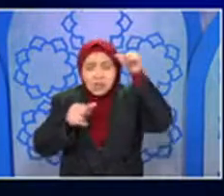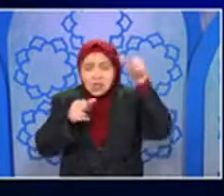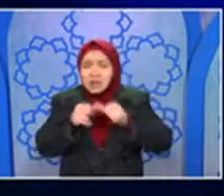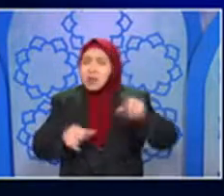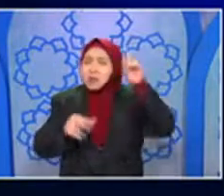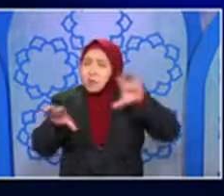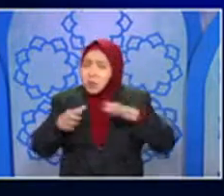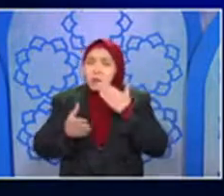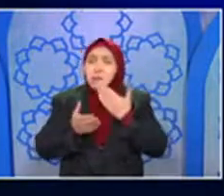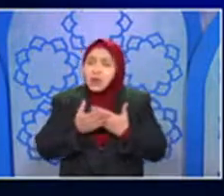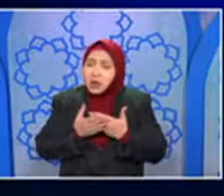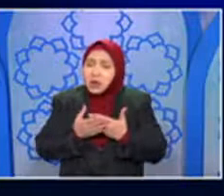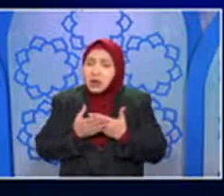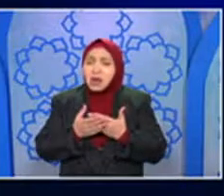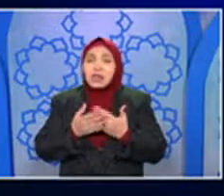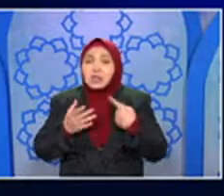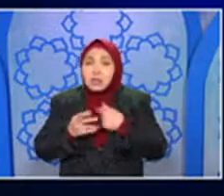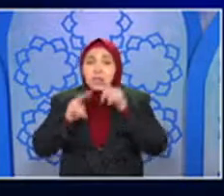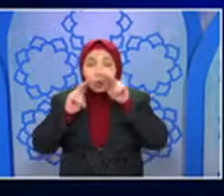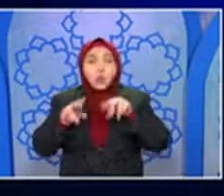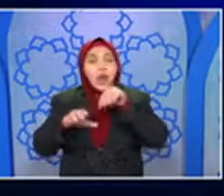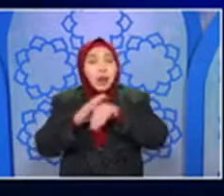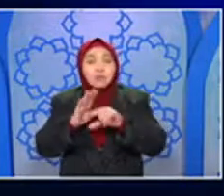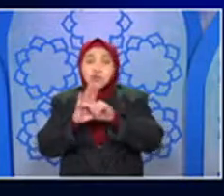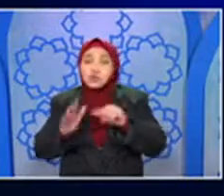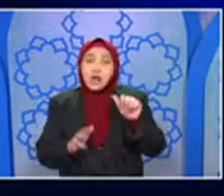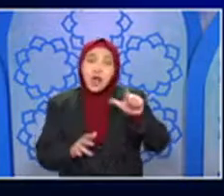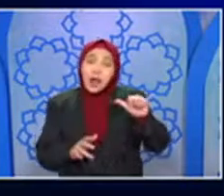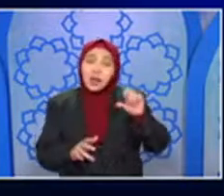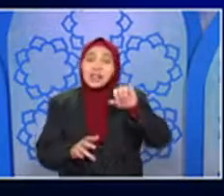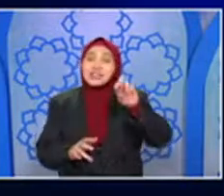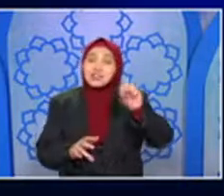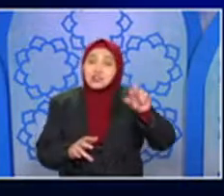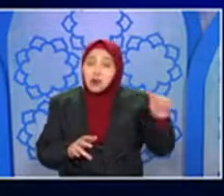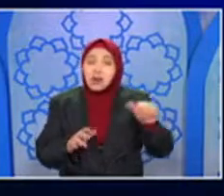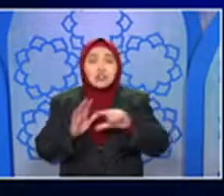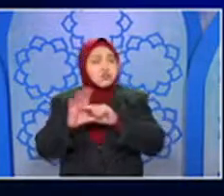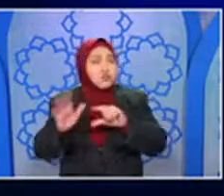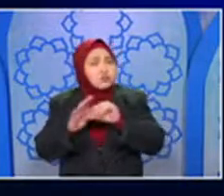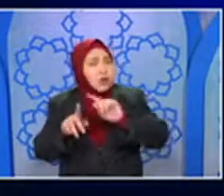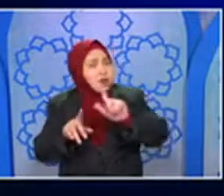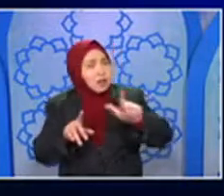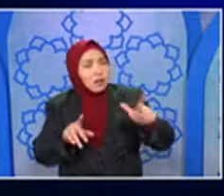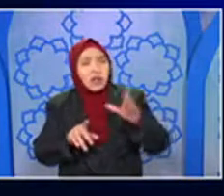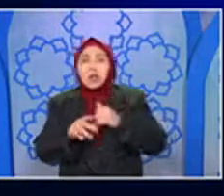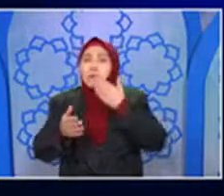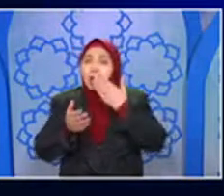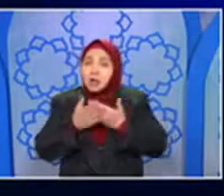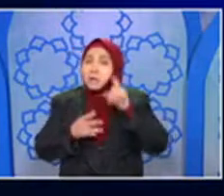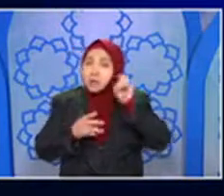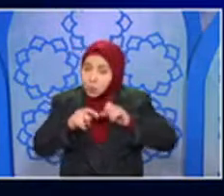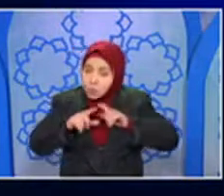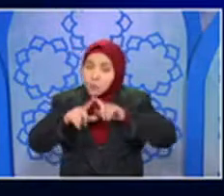kebaikan sebagaimana kita lihat dalam surah Al-Isra, dalam surah Al-Hadid dan dalam surah-surah Musabbihat ini. Kebaikan perlu